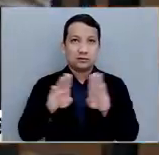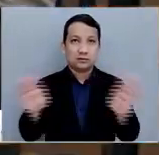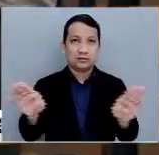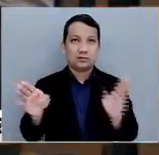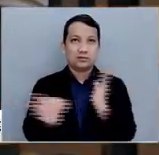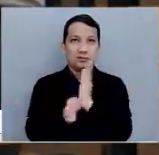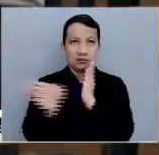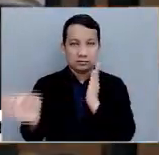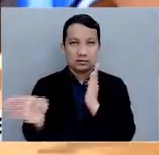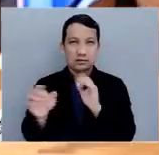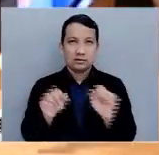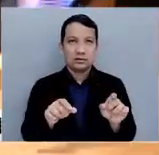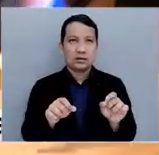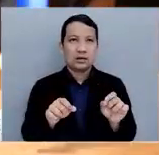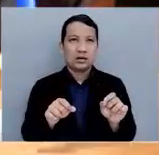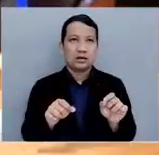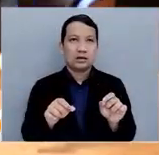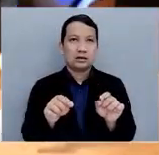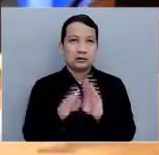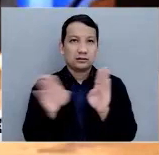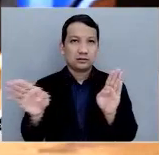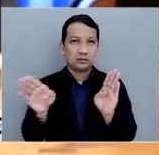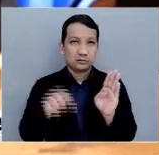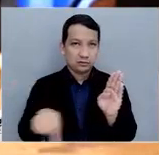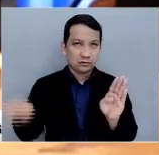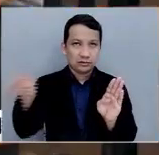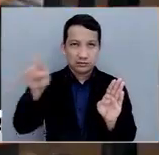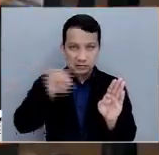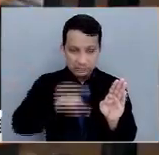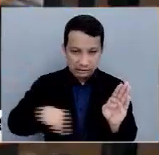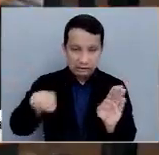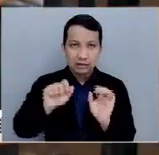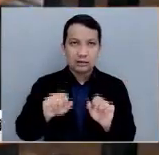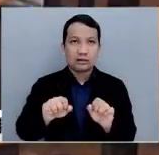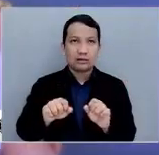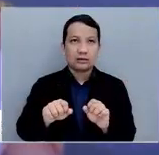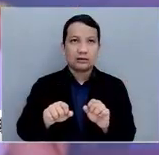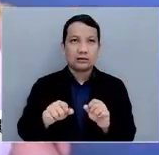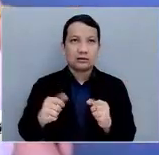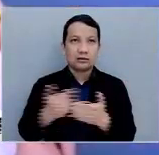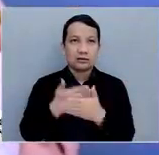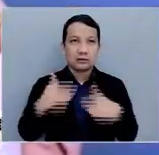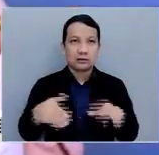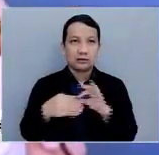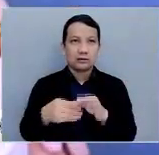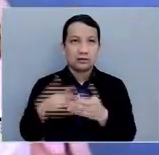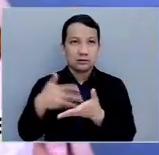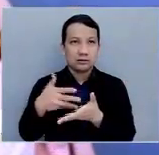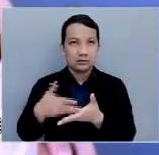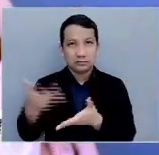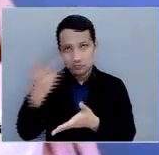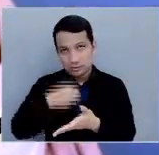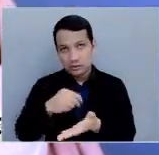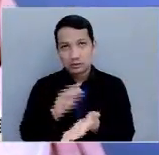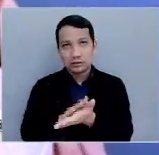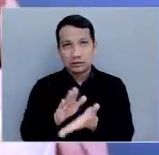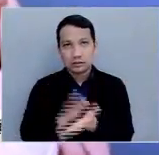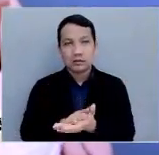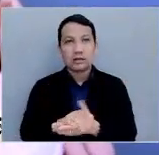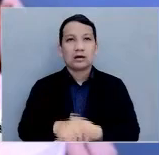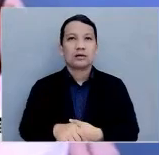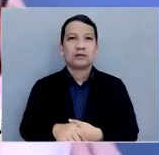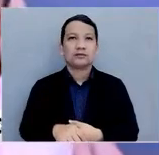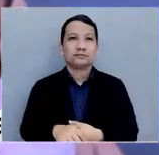bagong store. Kung baga paikutin mo paikutin ko muna. Yung mga bata na pagpaaral na sa magagandang school. Wow,